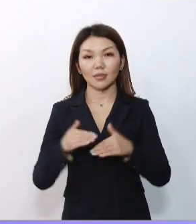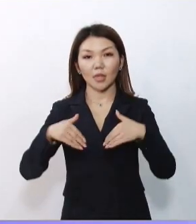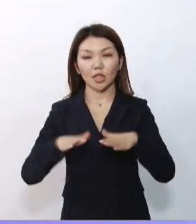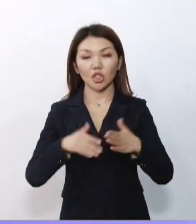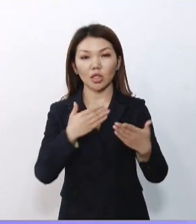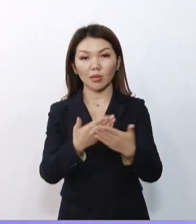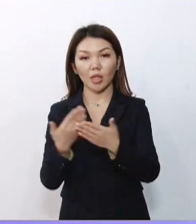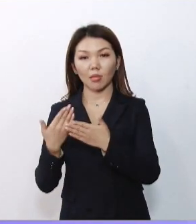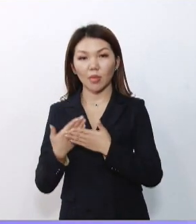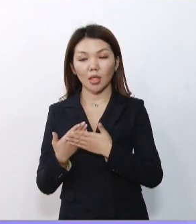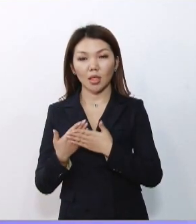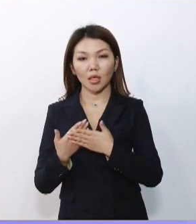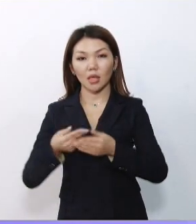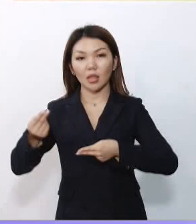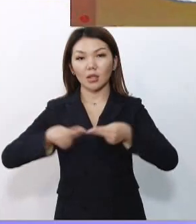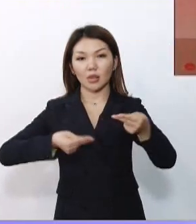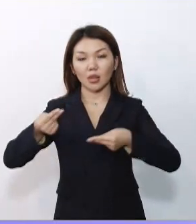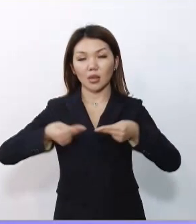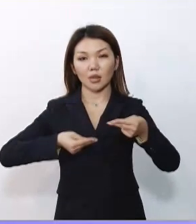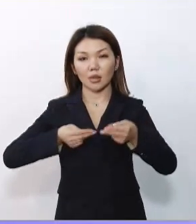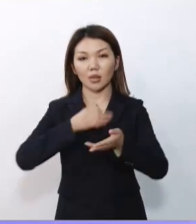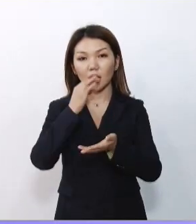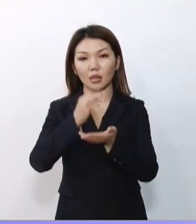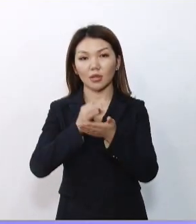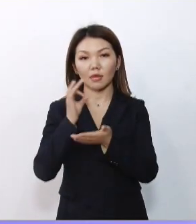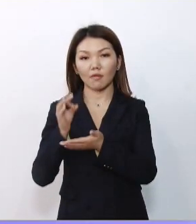Решите примеры и закрасьте ответы.